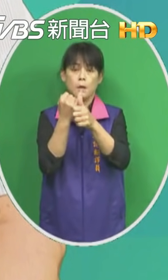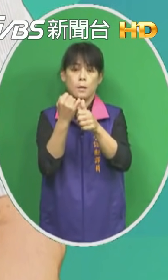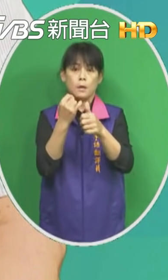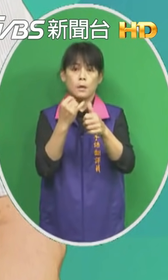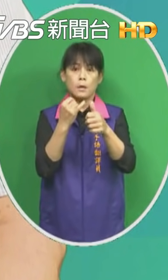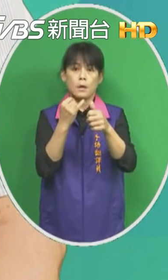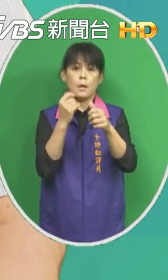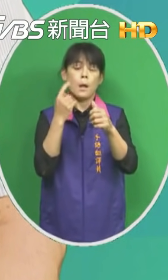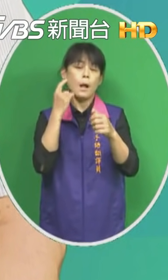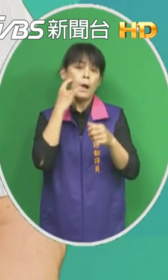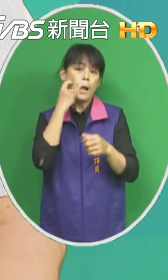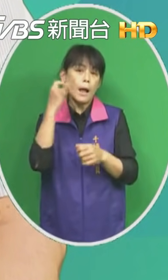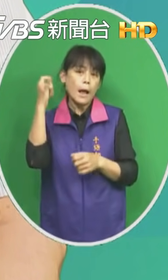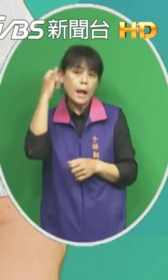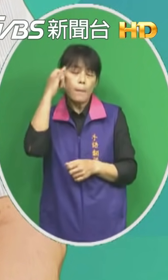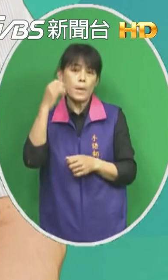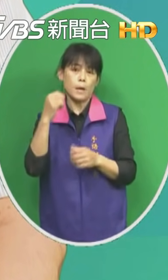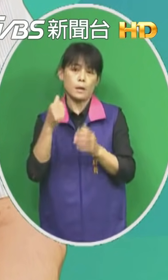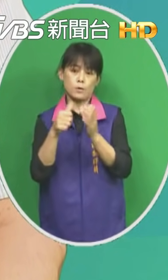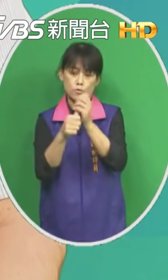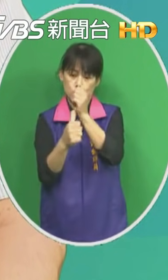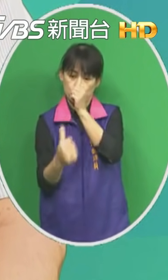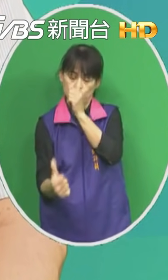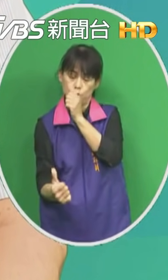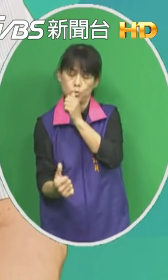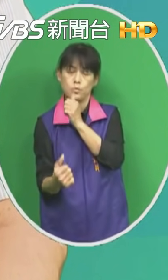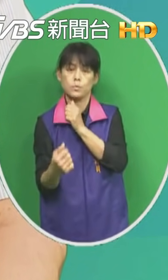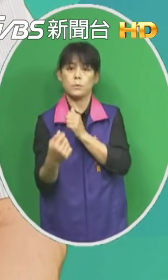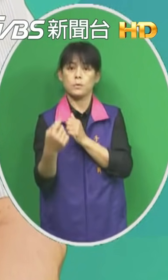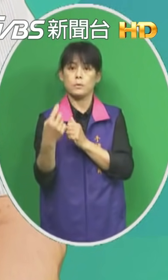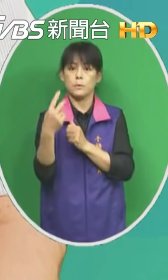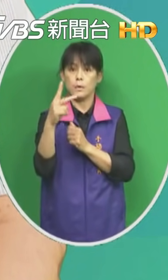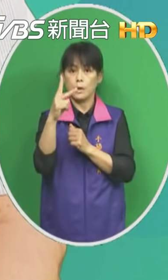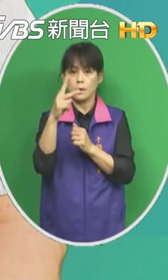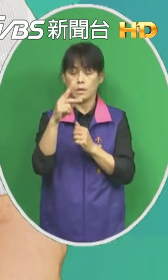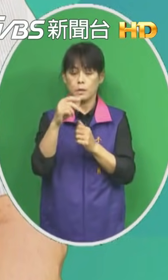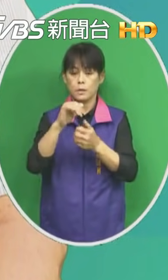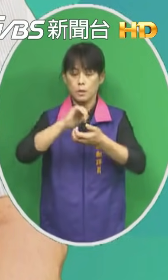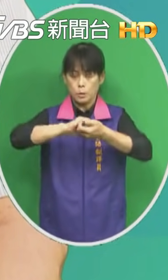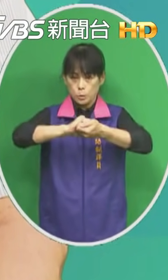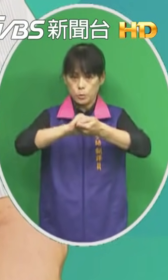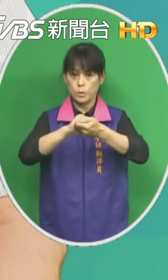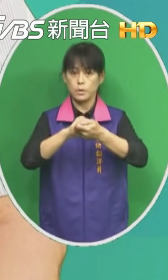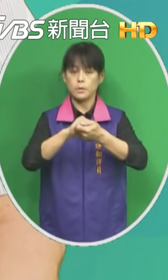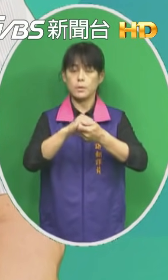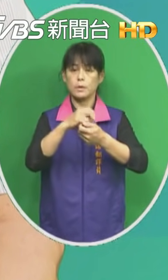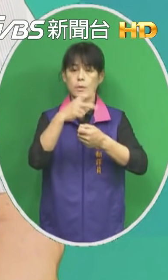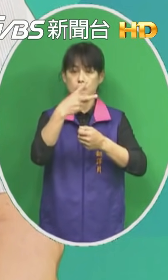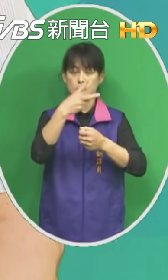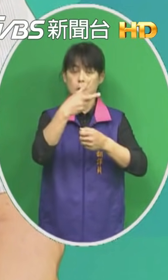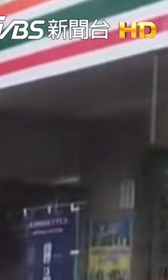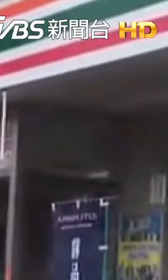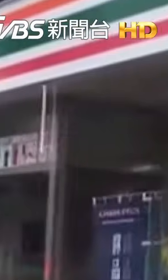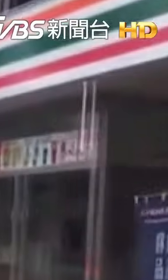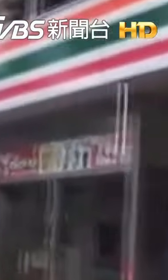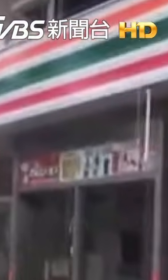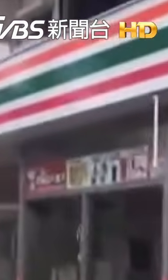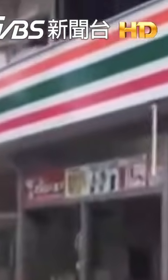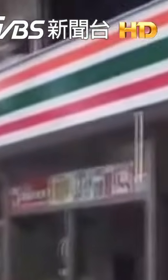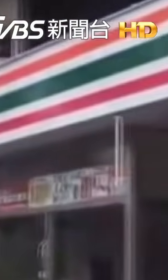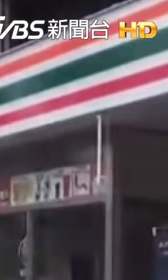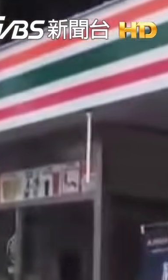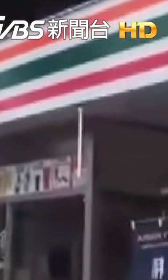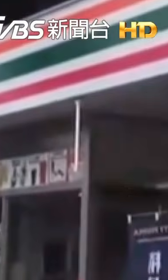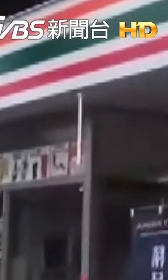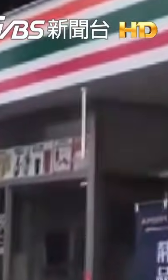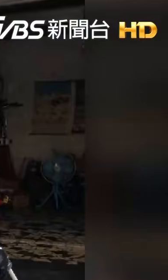隔离期间，疑似到隔壁亲戚家串门子，按14407等3人跟着这对祖孙有所接触，因